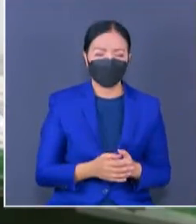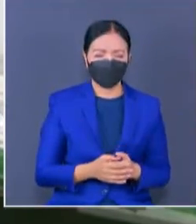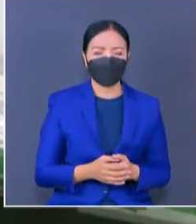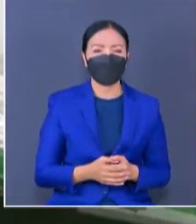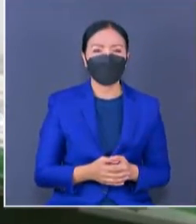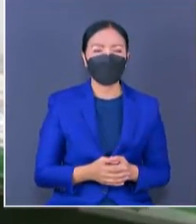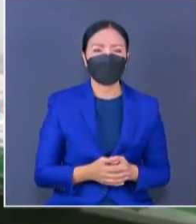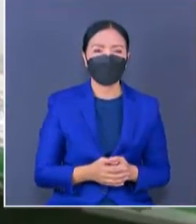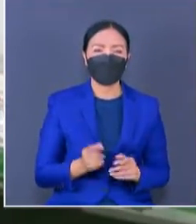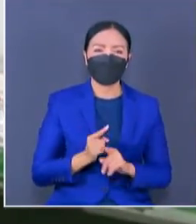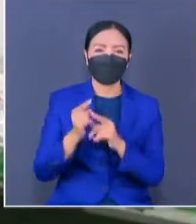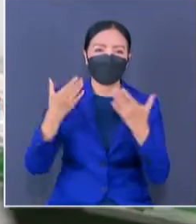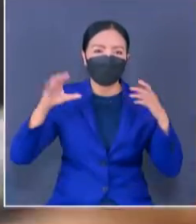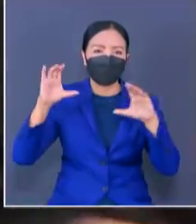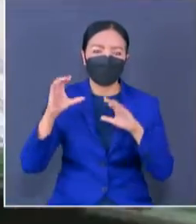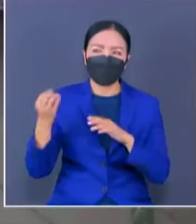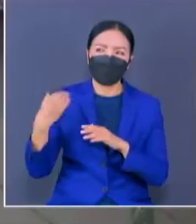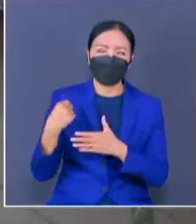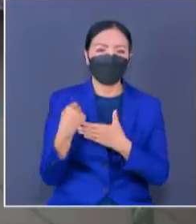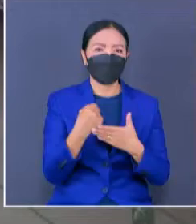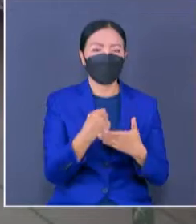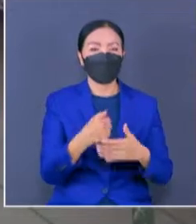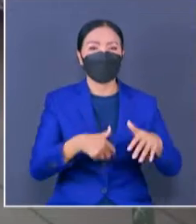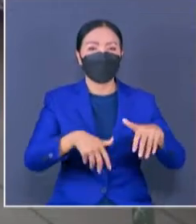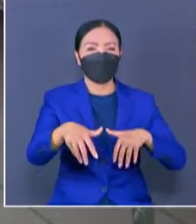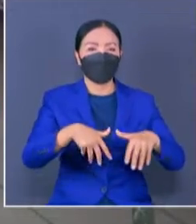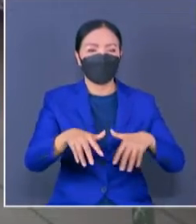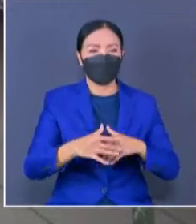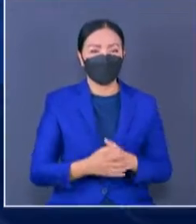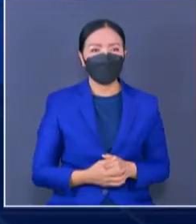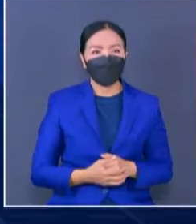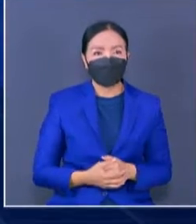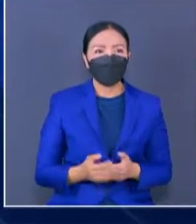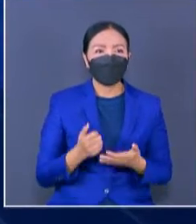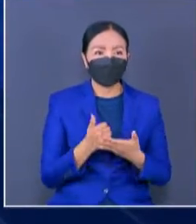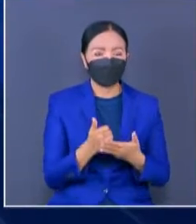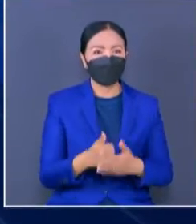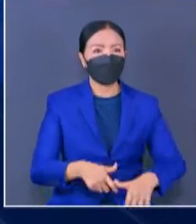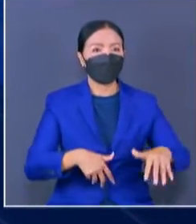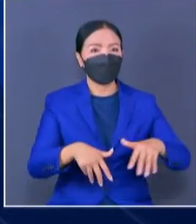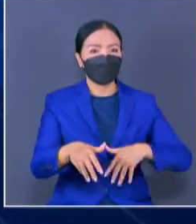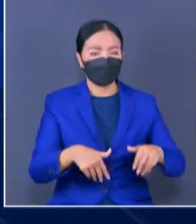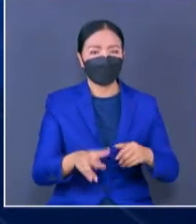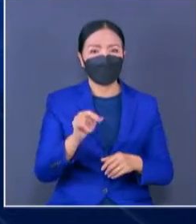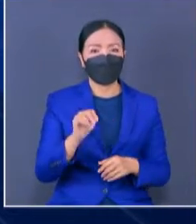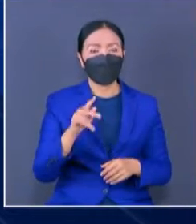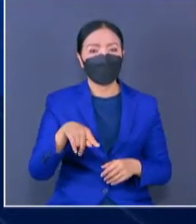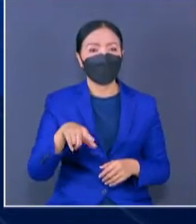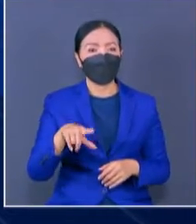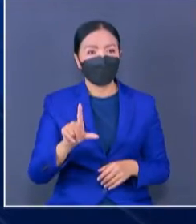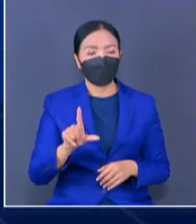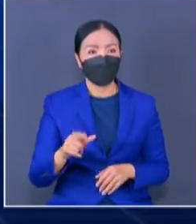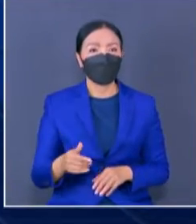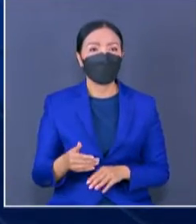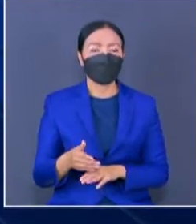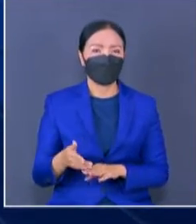ในการช่วยเหลือประชาชนด้วยสำหรับมาตรการนี้ก็จะช่วยลดภาระลูกหนี้ที่กลายเป็น NPL ก่อนวัน